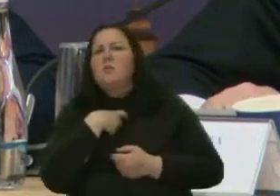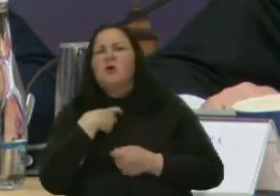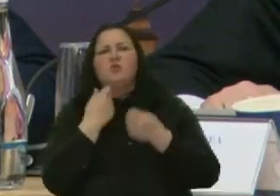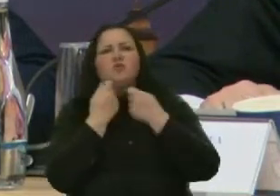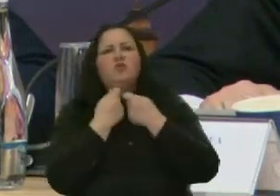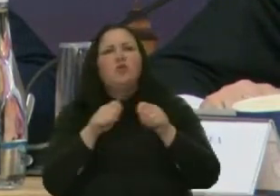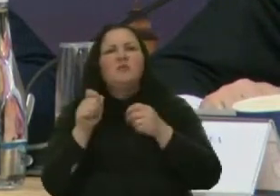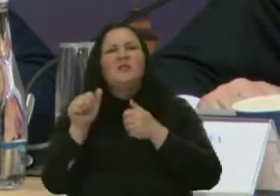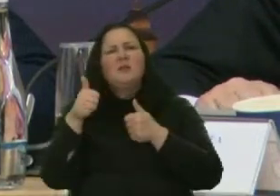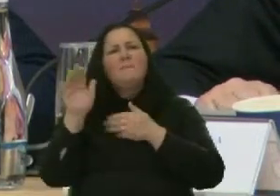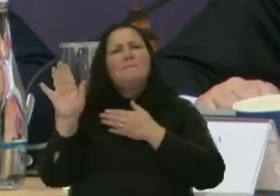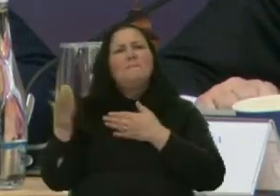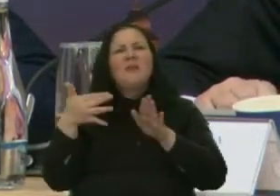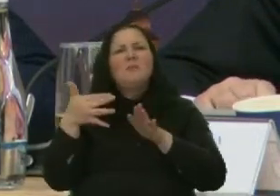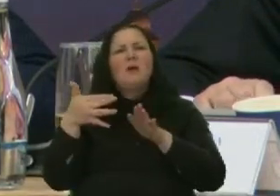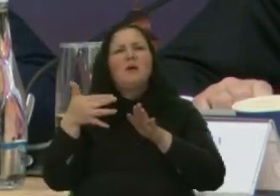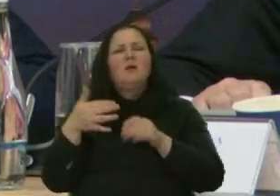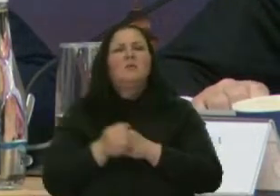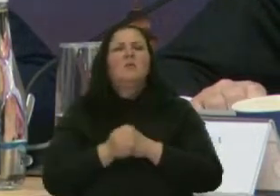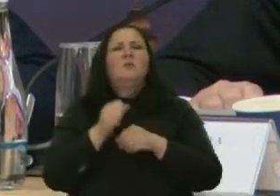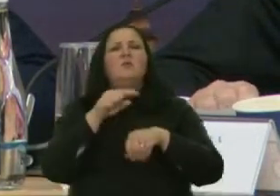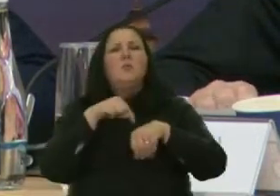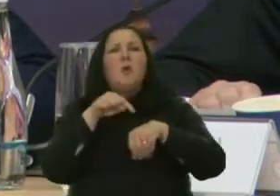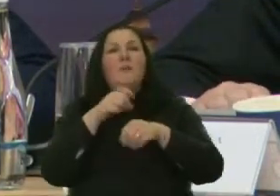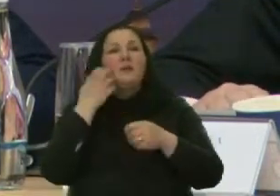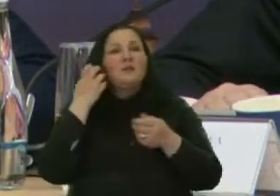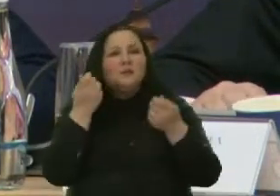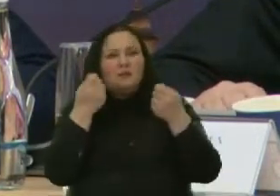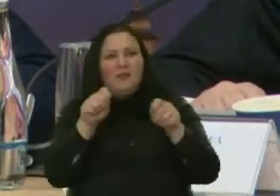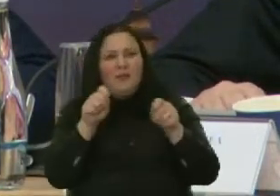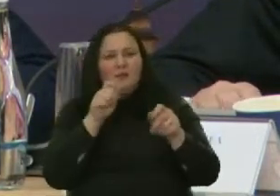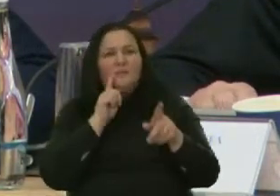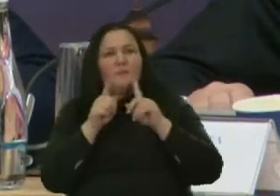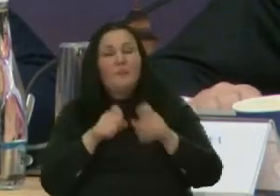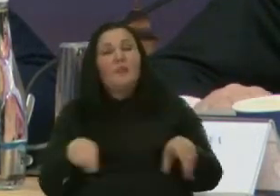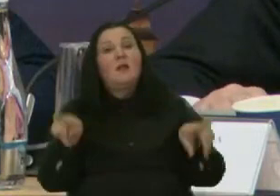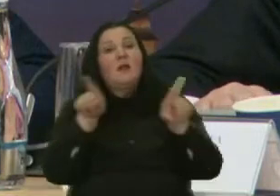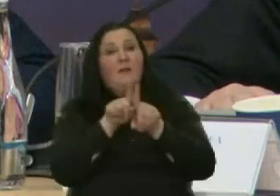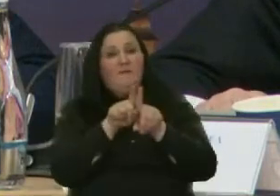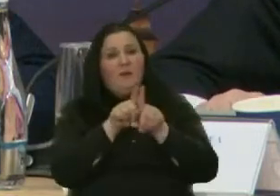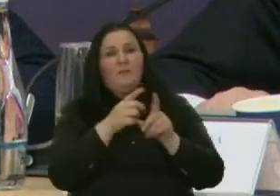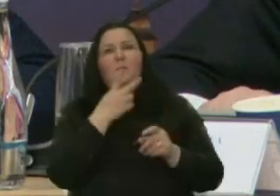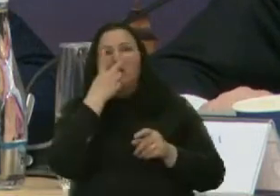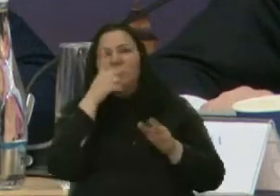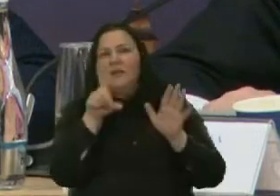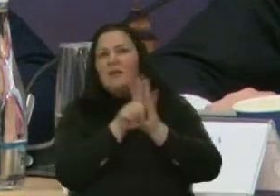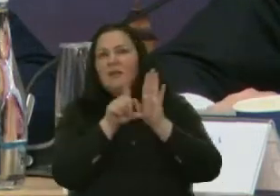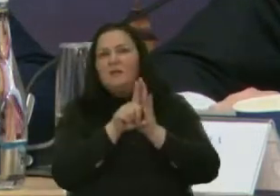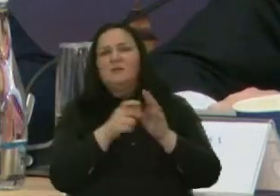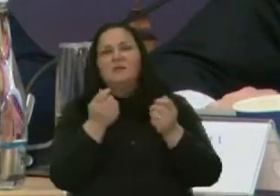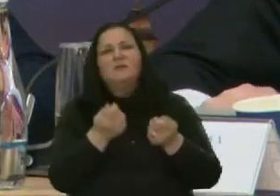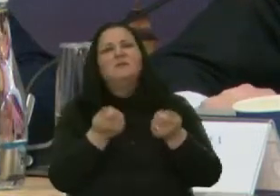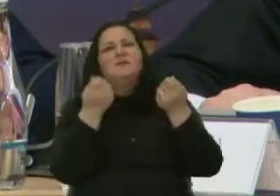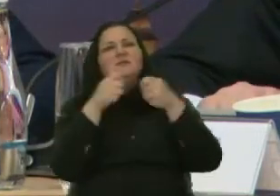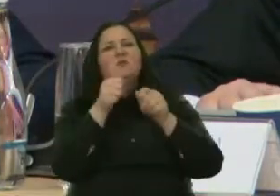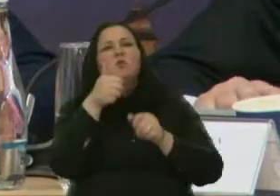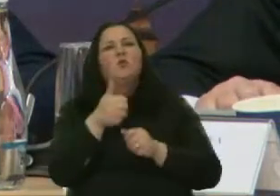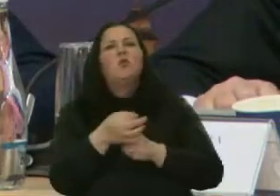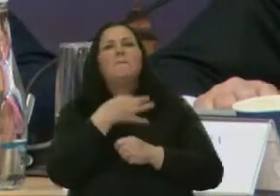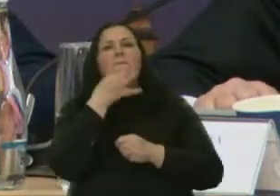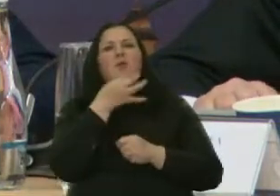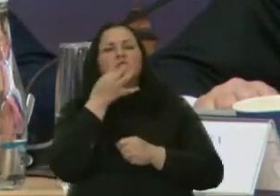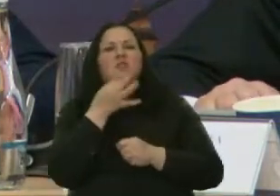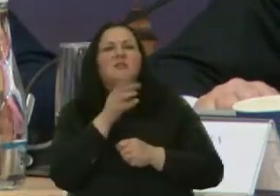prima secundă a încheierii dezbaterii de asemenea potrivit prevederilor legale se încheie un proces verbal